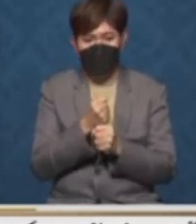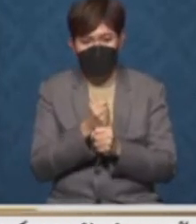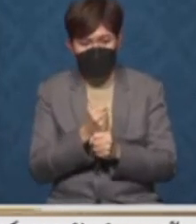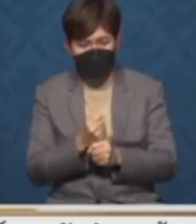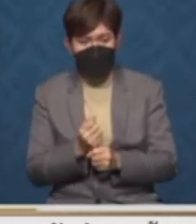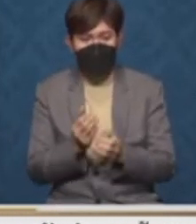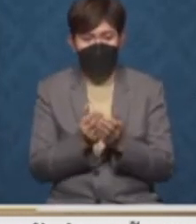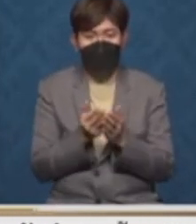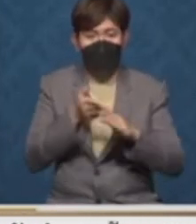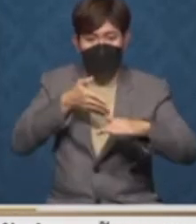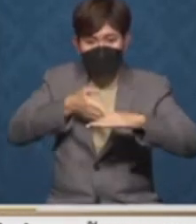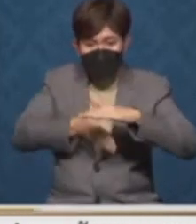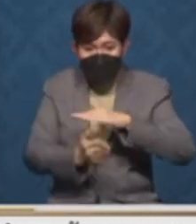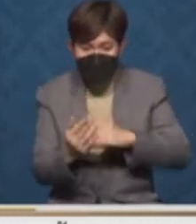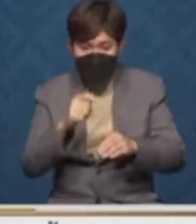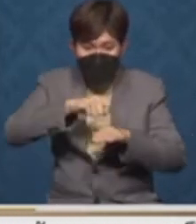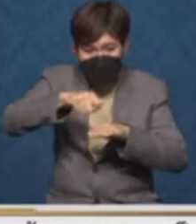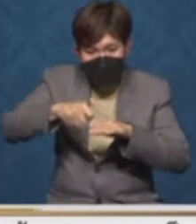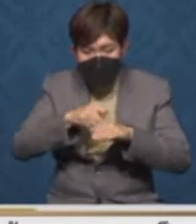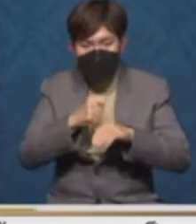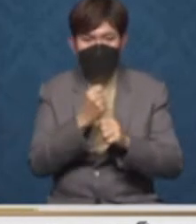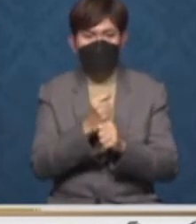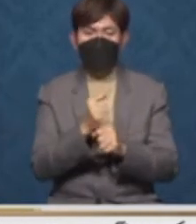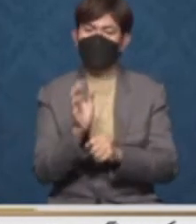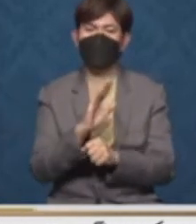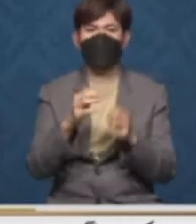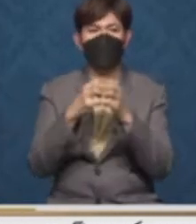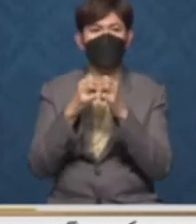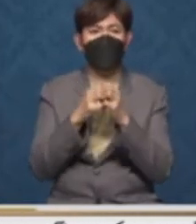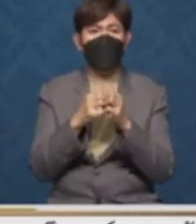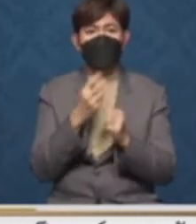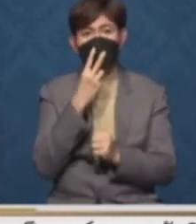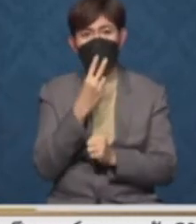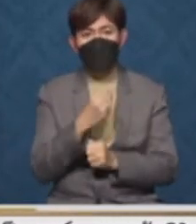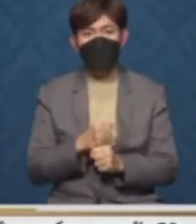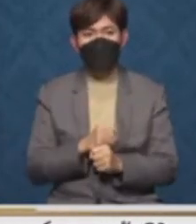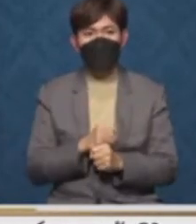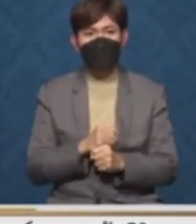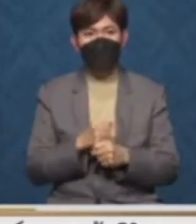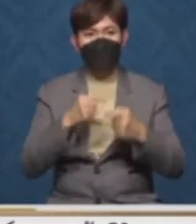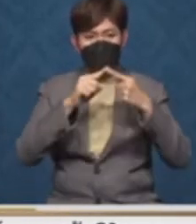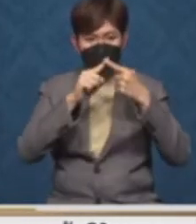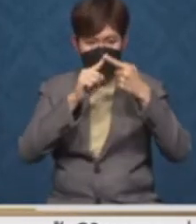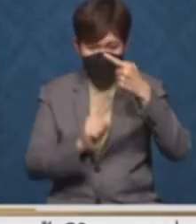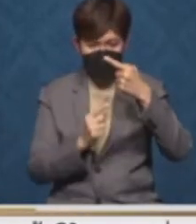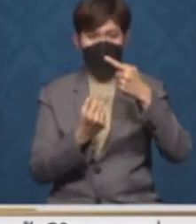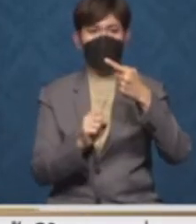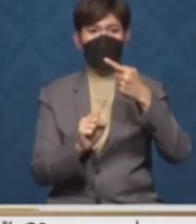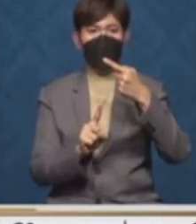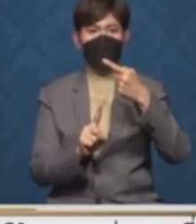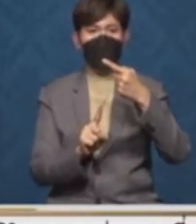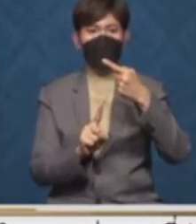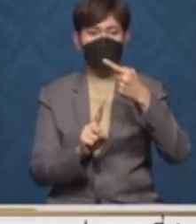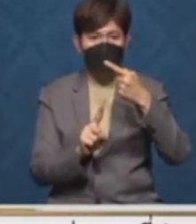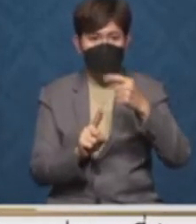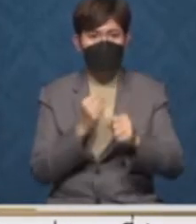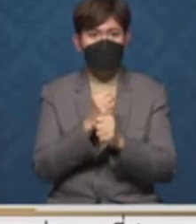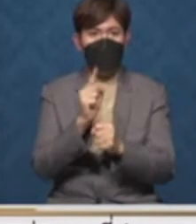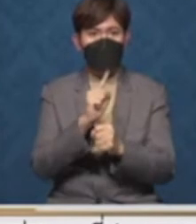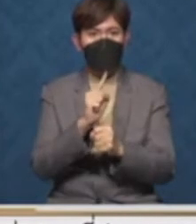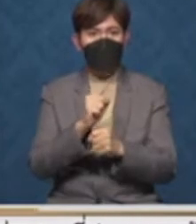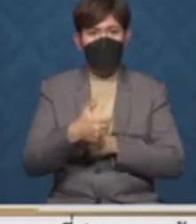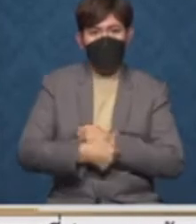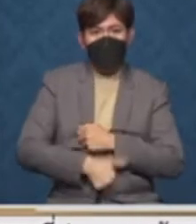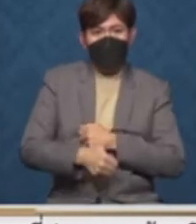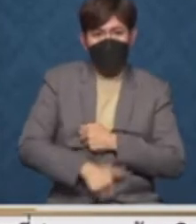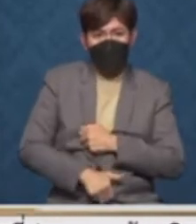ากครับท่านประธานไปดูรายการดิครับรายการที่11ครับท่านประธานสร้างห้องน้ำห้องส้ว